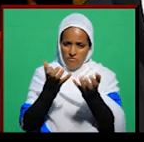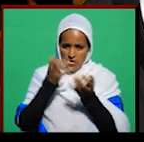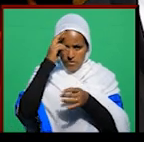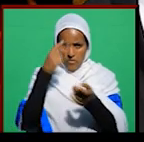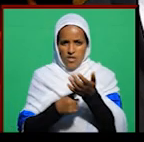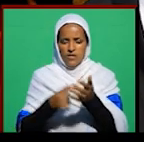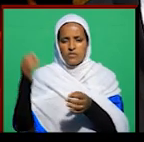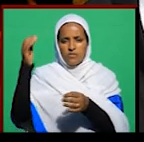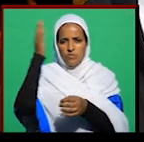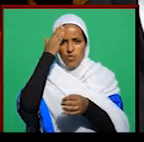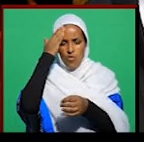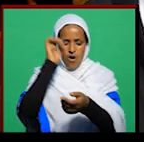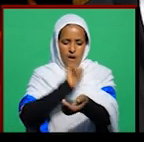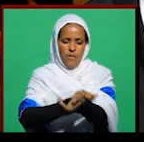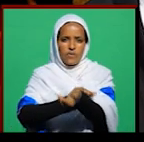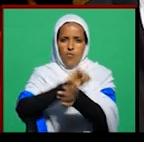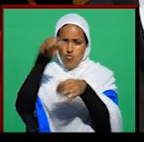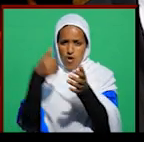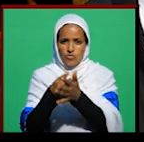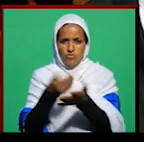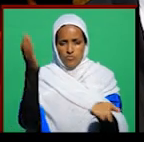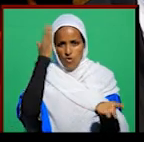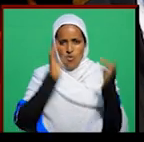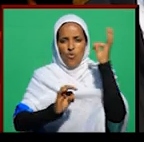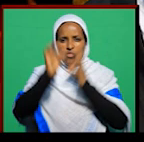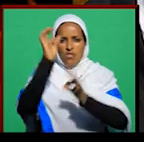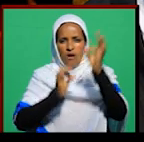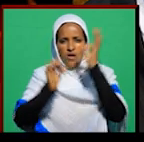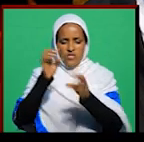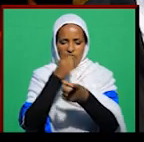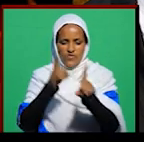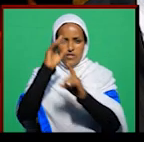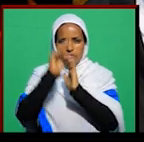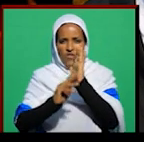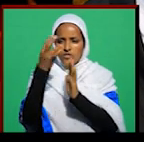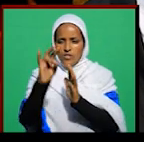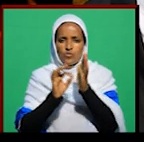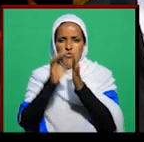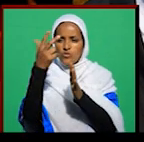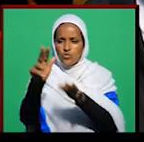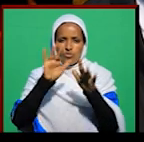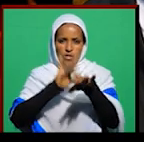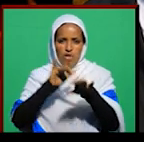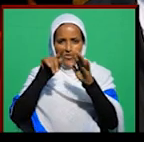ሲፈልግ እንደሚታወቀው አብርሃምን ነው ሁላችን የምናውቀው ታሪክ በዘፍጥረት ምዕራፍ 17 ቁጥር 13